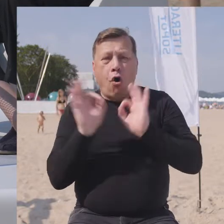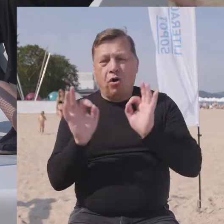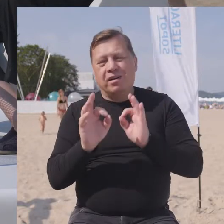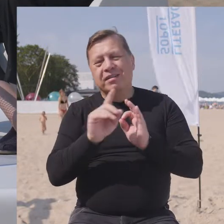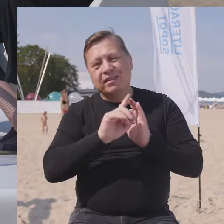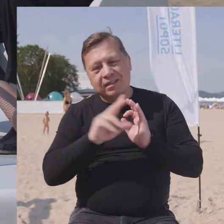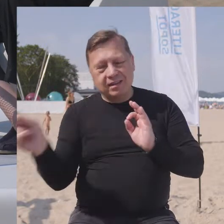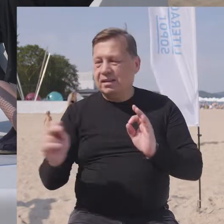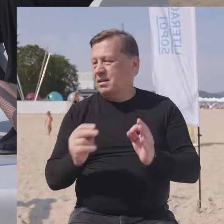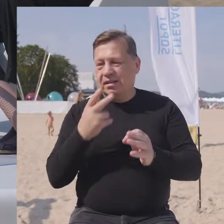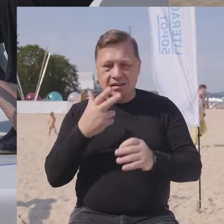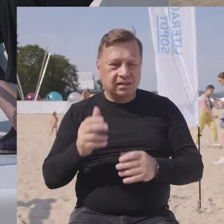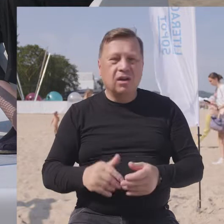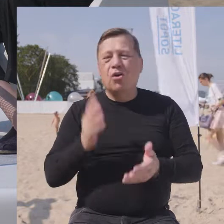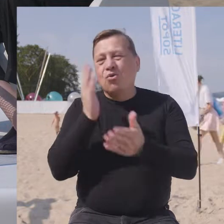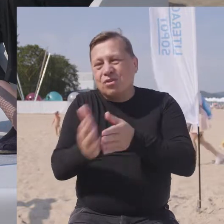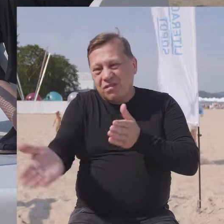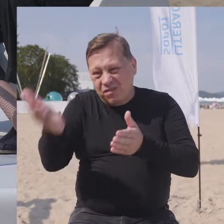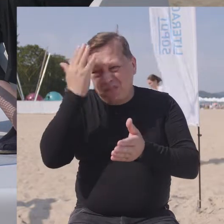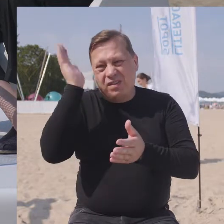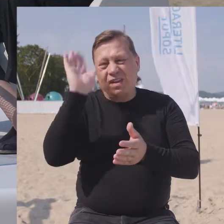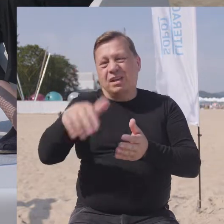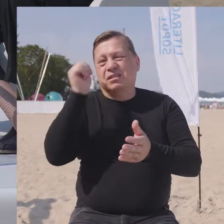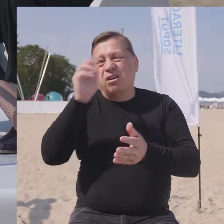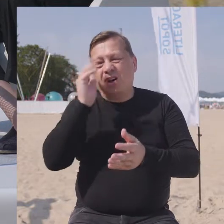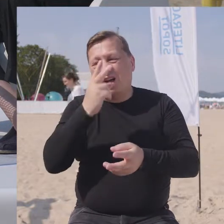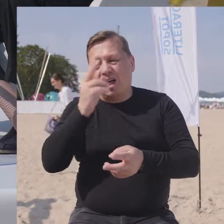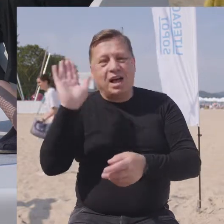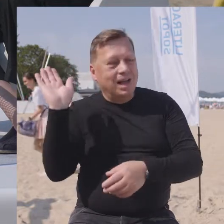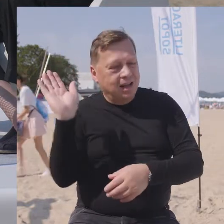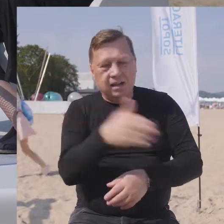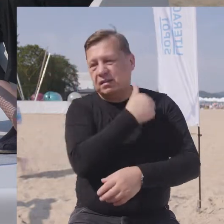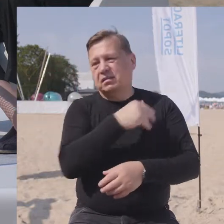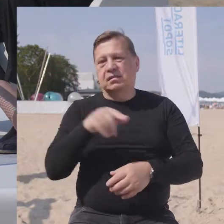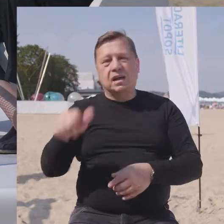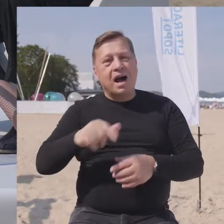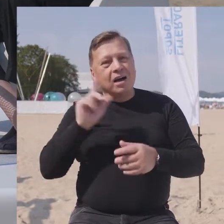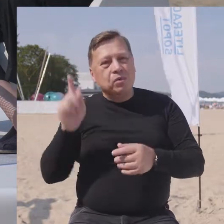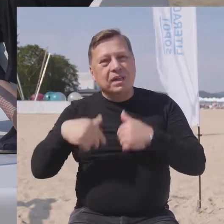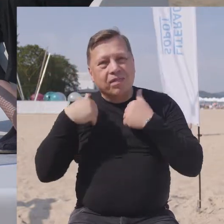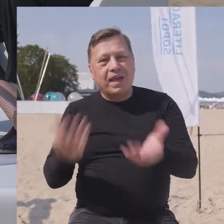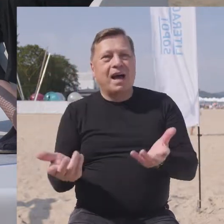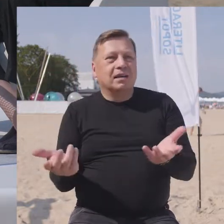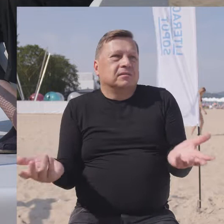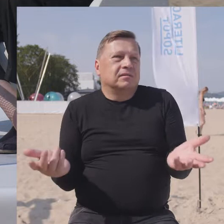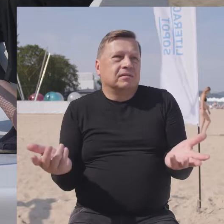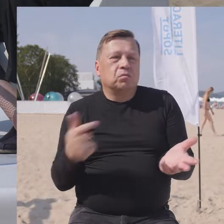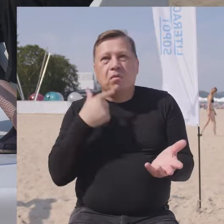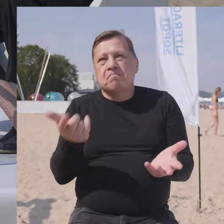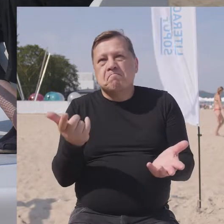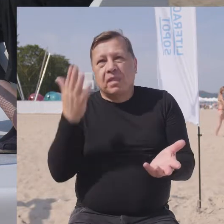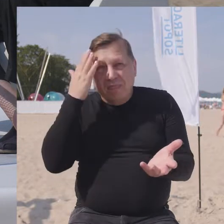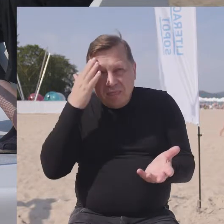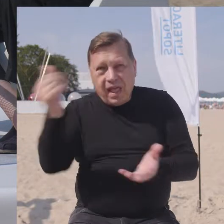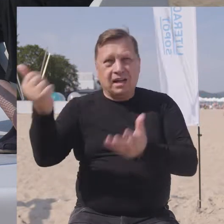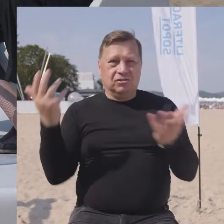okropieństwach, gdyż o nich już wiemy i mamy je na co dzień, ale dawanie czegoś, nie wiem, czy aż nadziei, w każdym